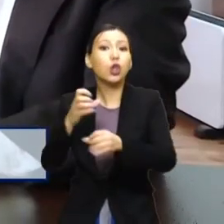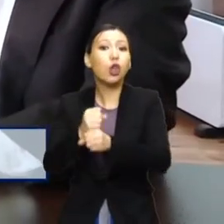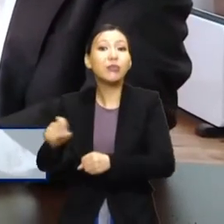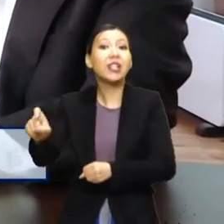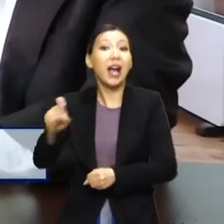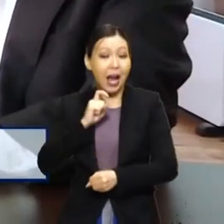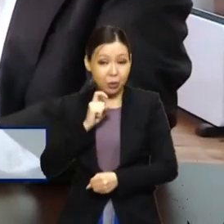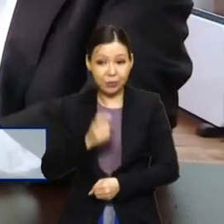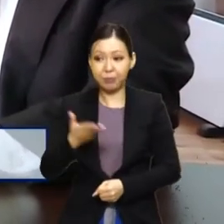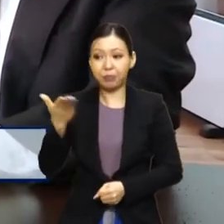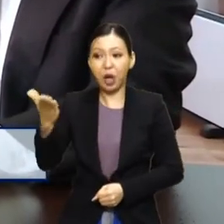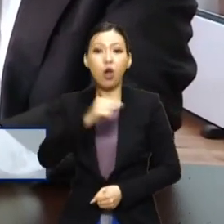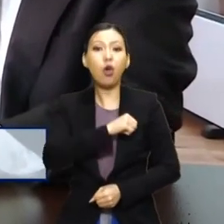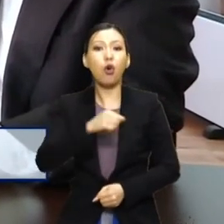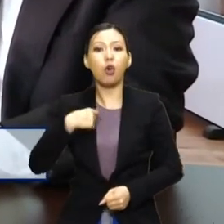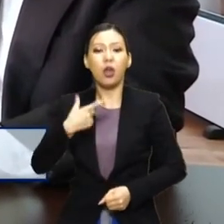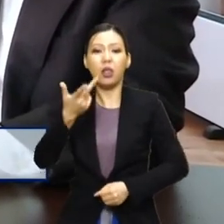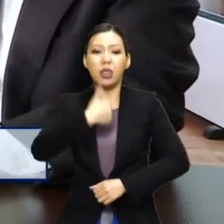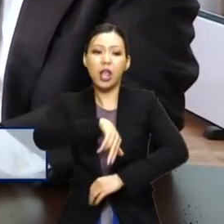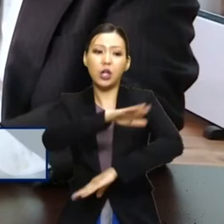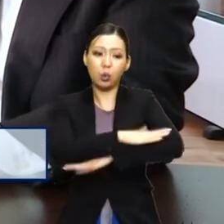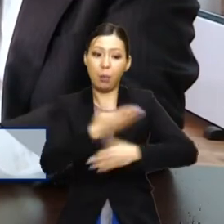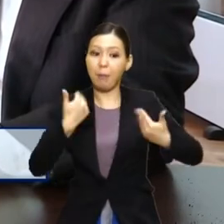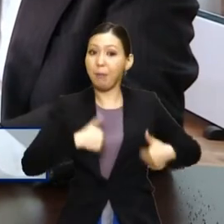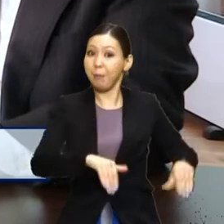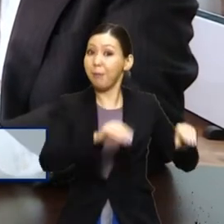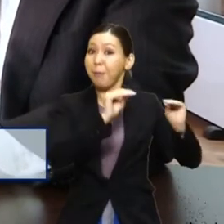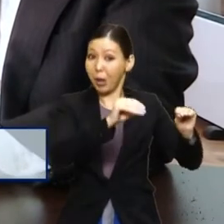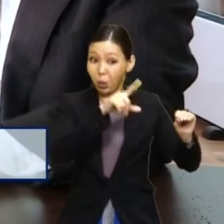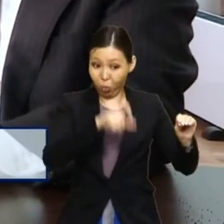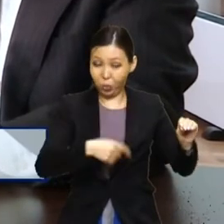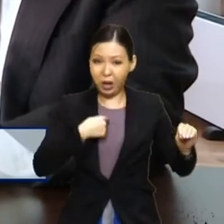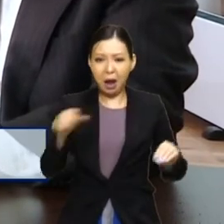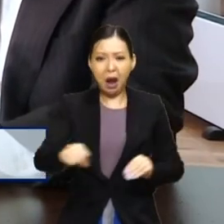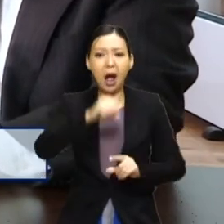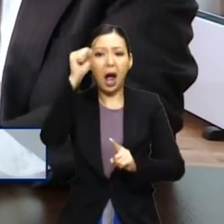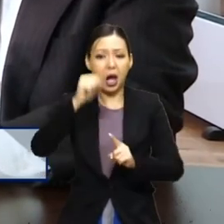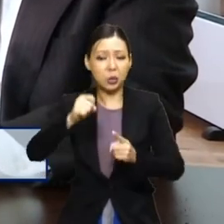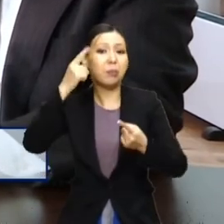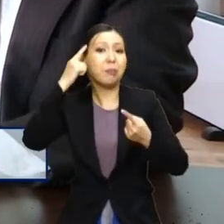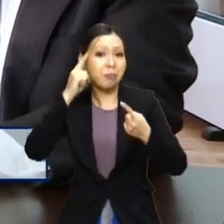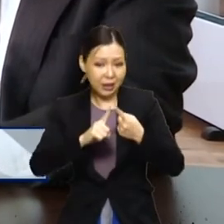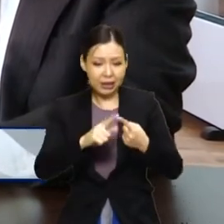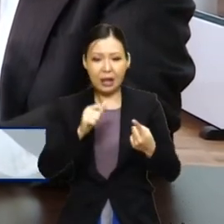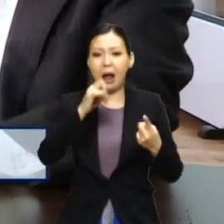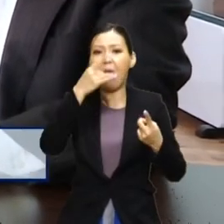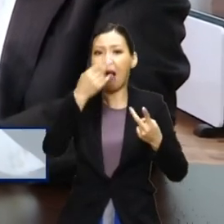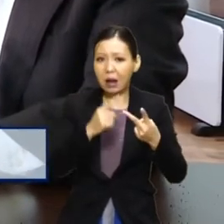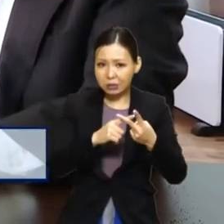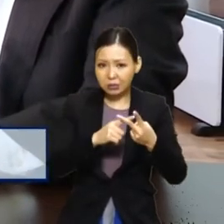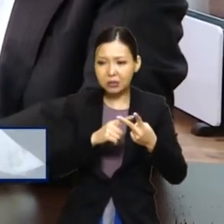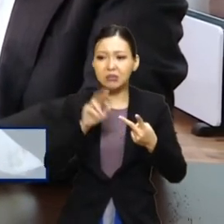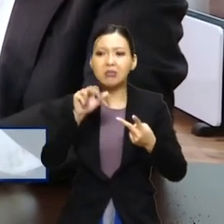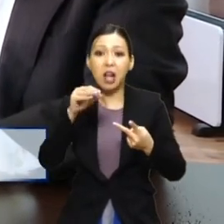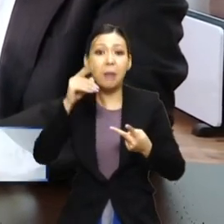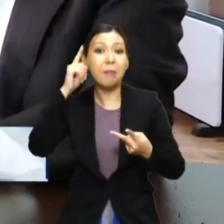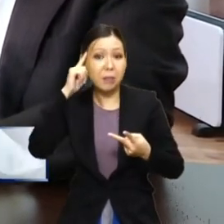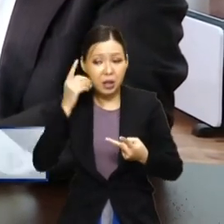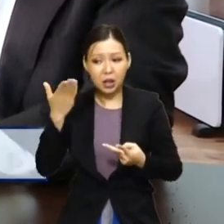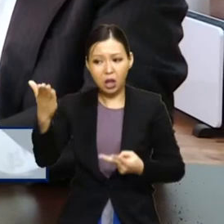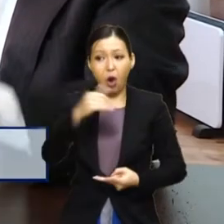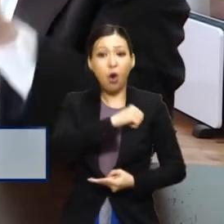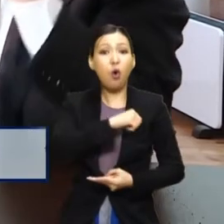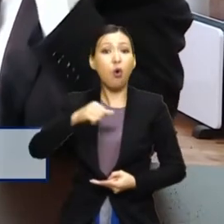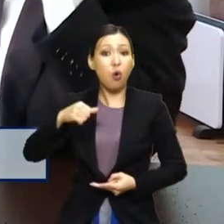Аа та бол их сургууль дөрөв багшилж байгаа. Асуудлаа мэдчихээн гарц гаргалгааг бас харж байна тий. Тэгэхээр таны хувьд яг энэ асуудал